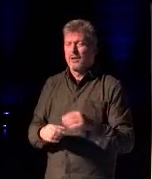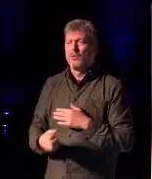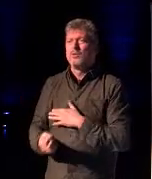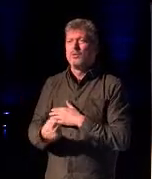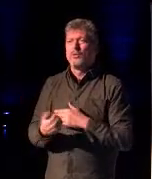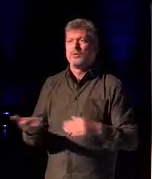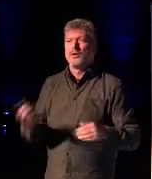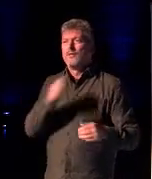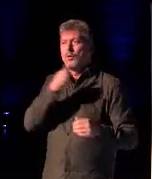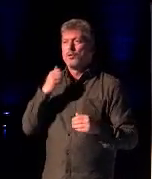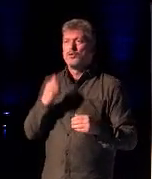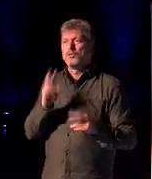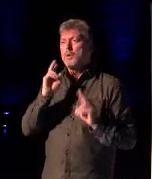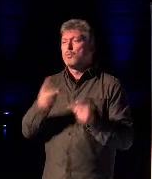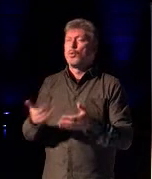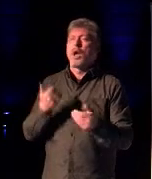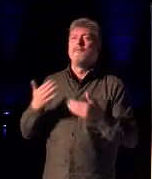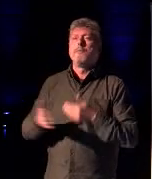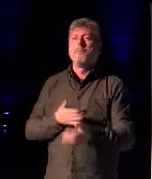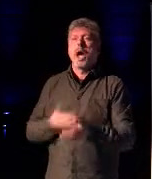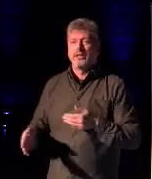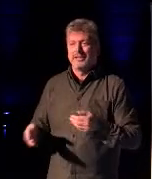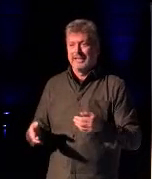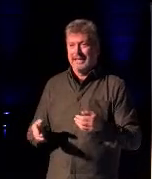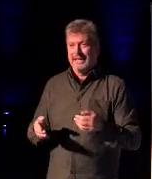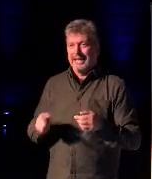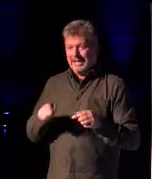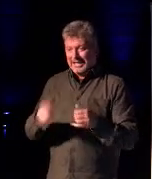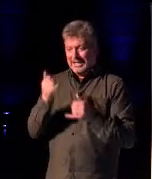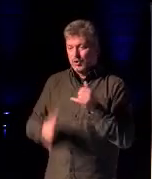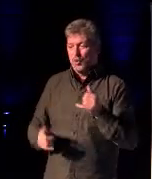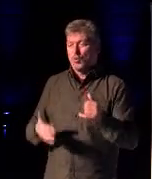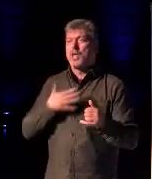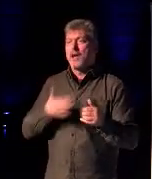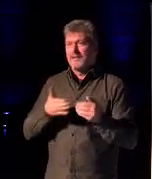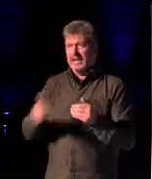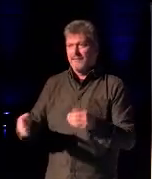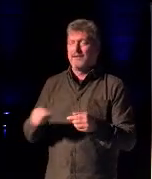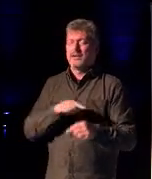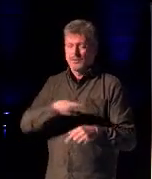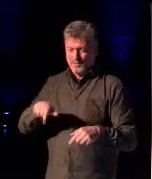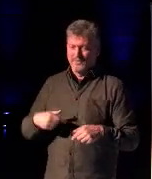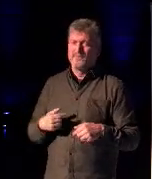av behandling mot slutten av livet. Som vi ofte ser.